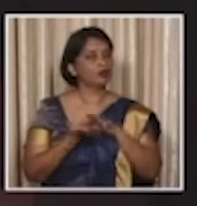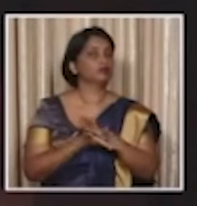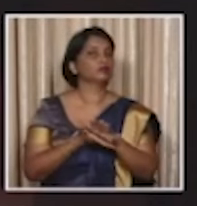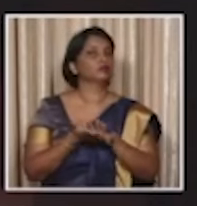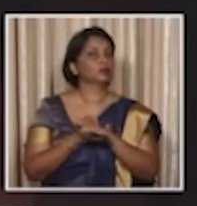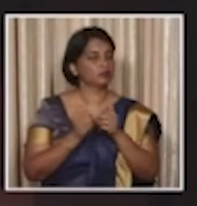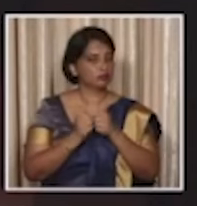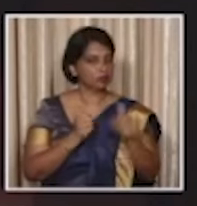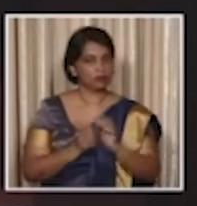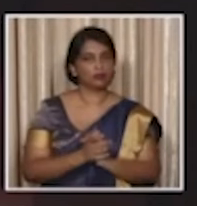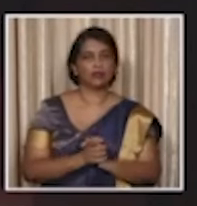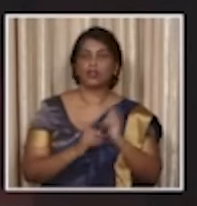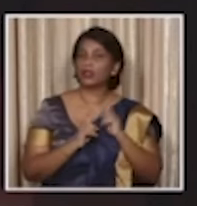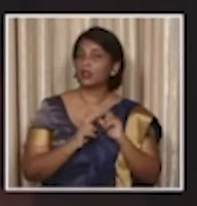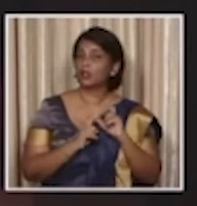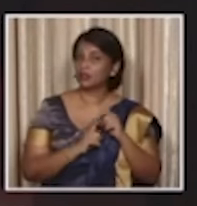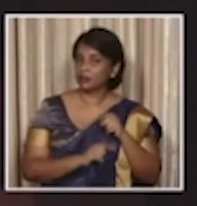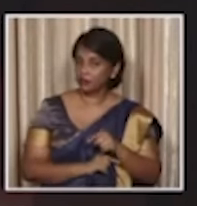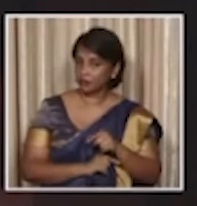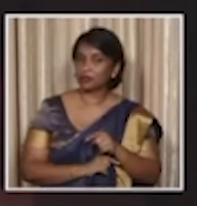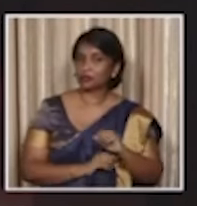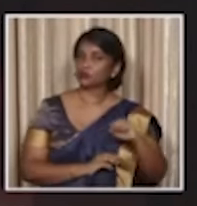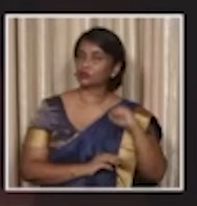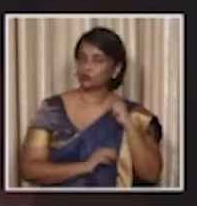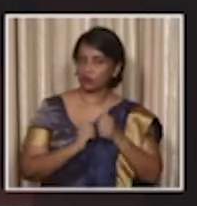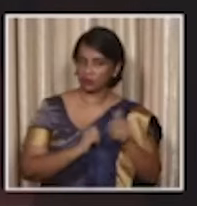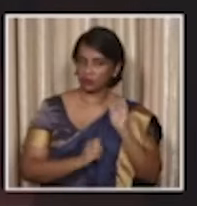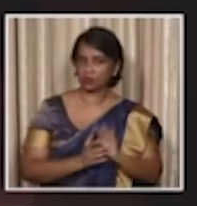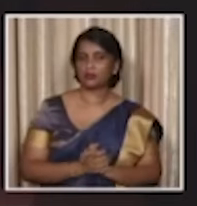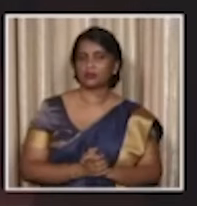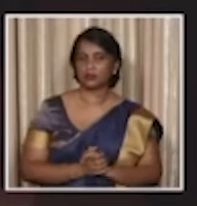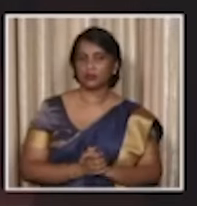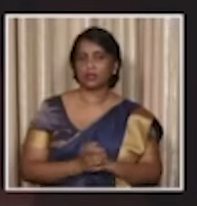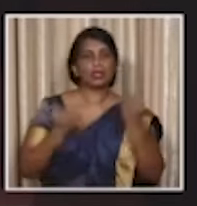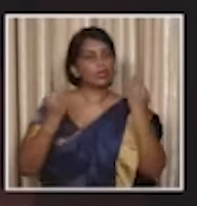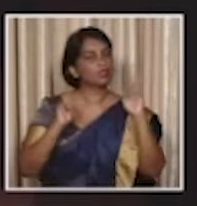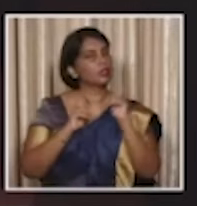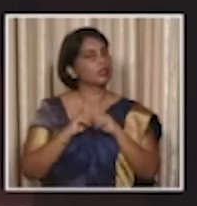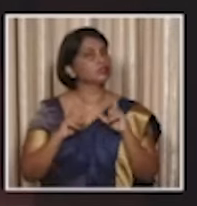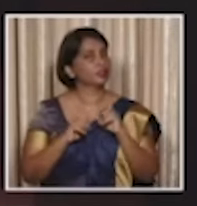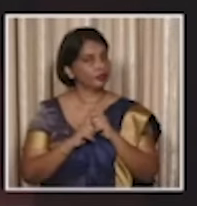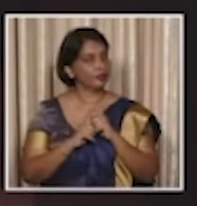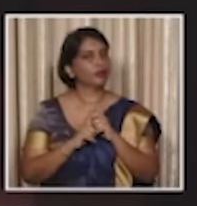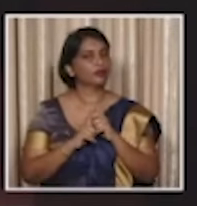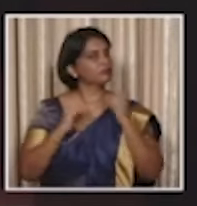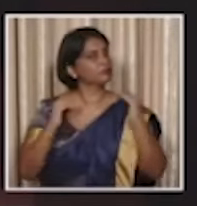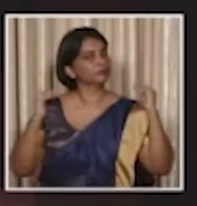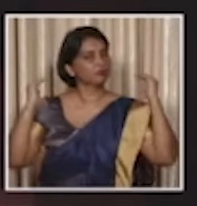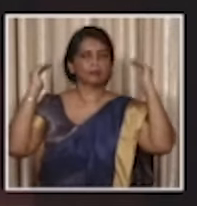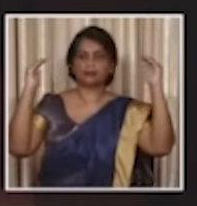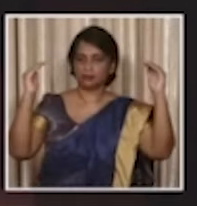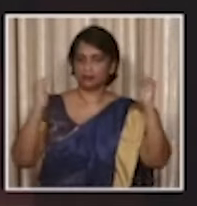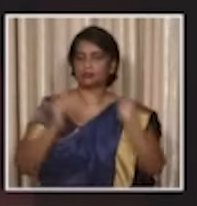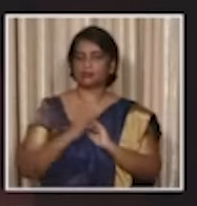කරනවා. අධ්‍යාපනය ශක්තිමත් කරනවා. නිදහස් අධ්‍යාපනය ඉහළට මොසවා